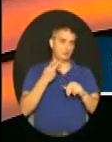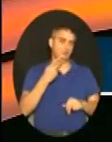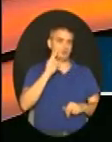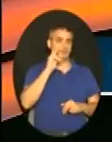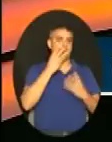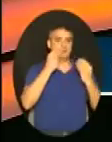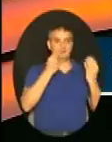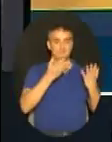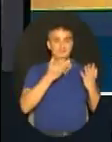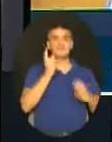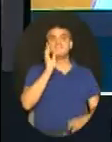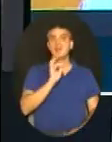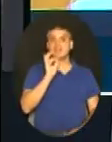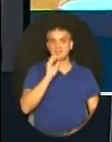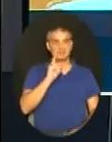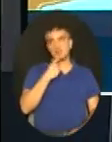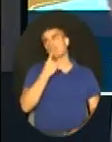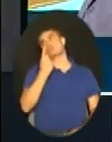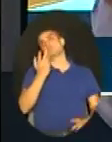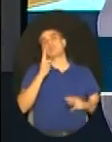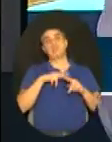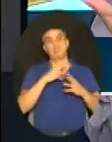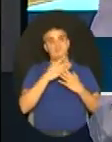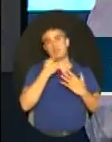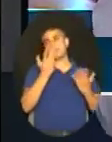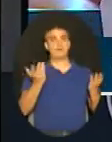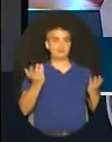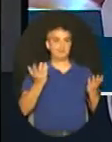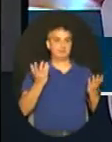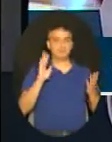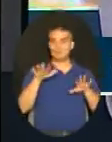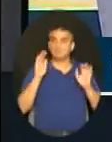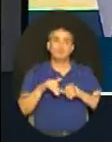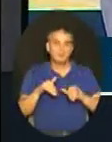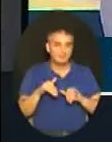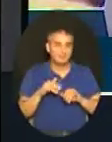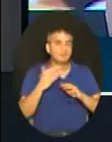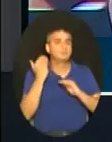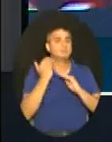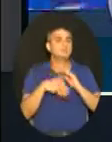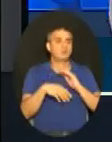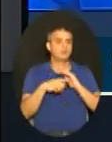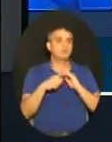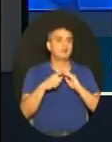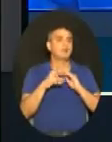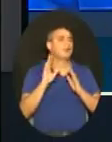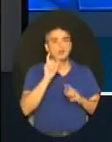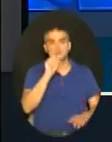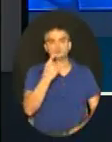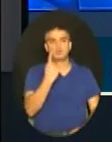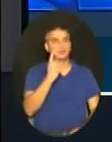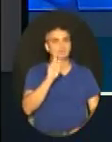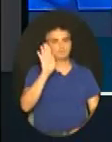יותר רבים, ועדיין, כדי שלא תגידי אחרי שנה שאמרתי ש... והנה נפלה הממשלה, בסופו של דבר זה ייפול על איש